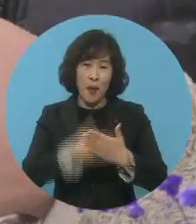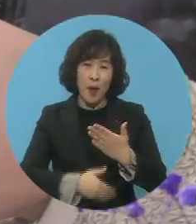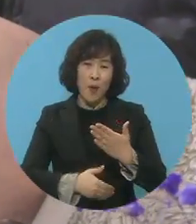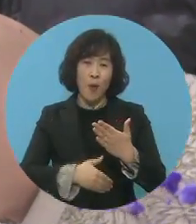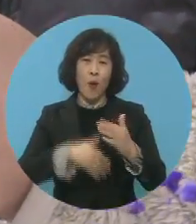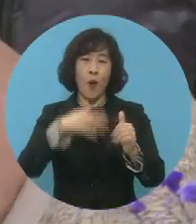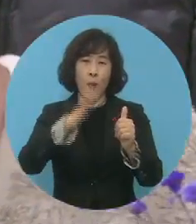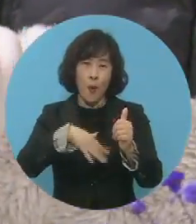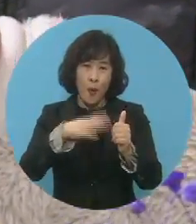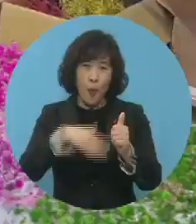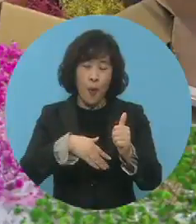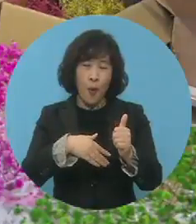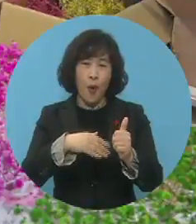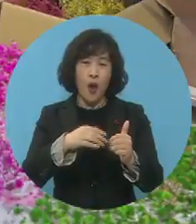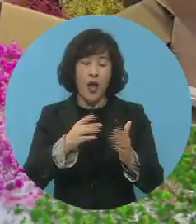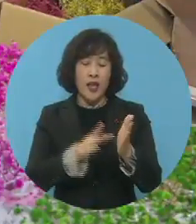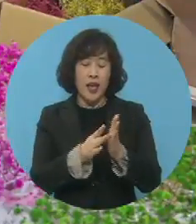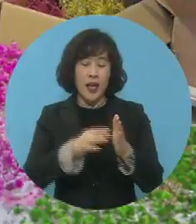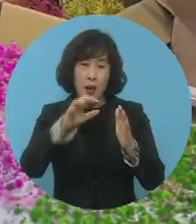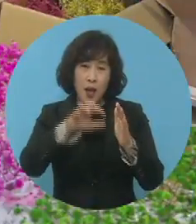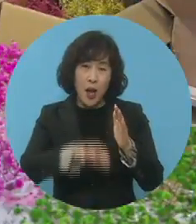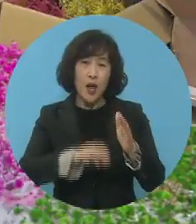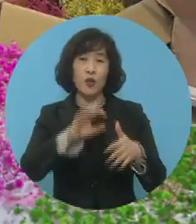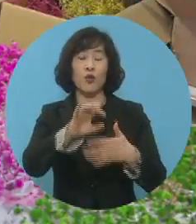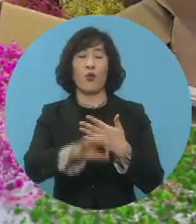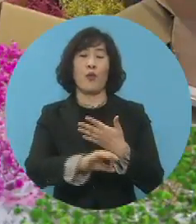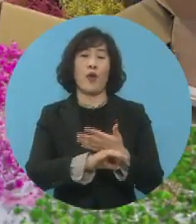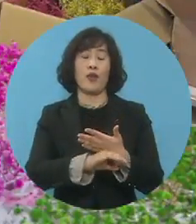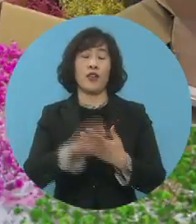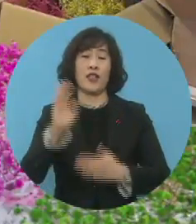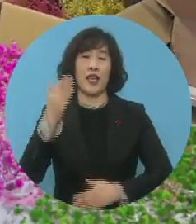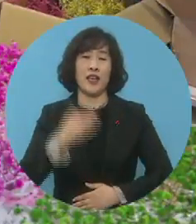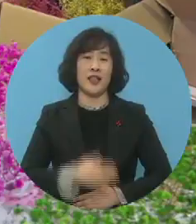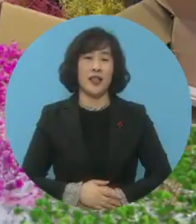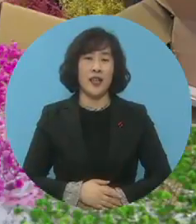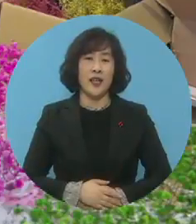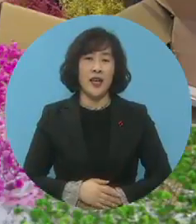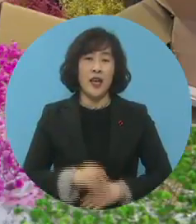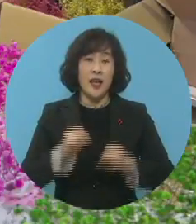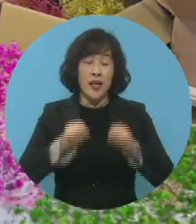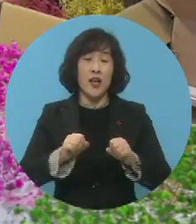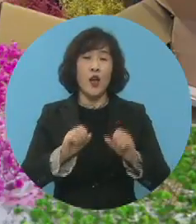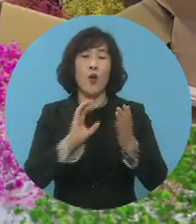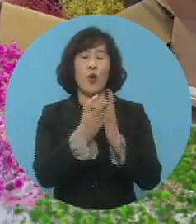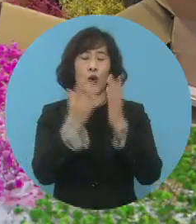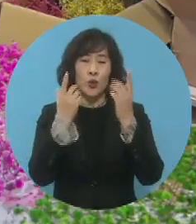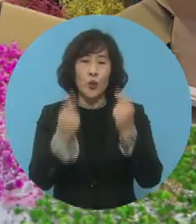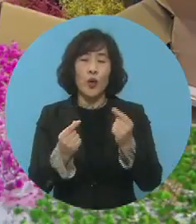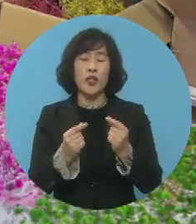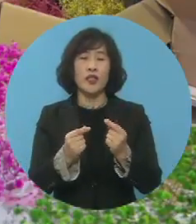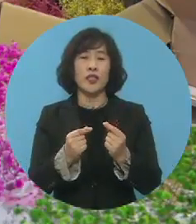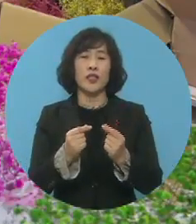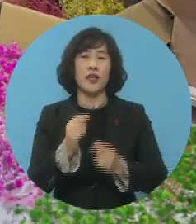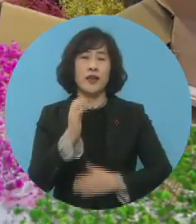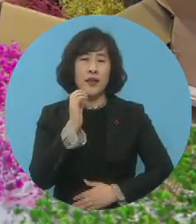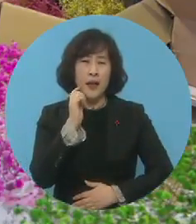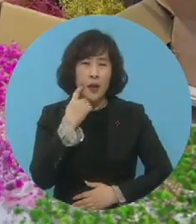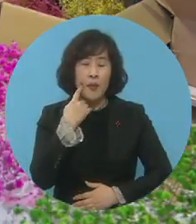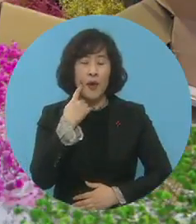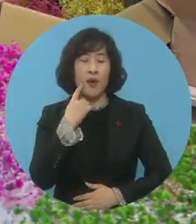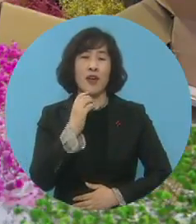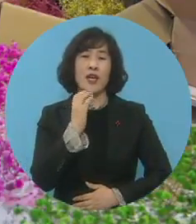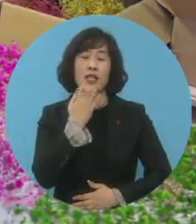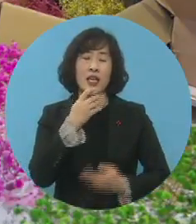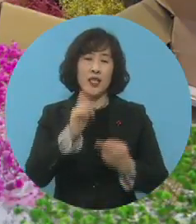보존됩니다. 평소 좋아하는 꽃과 함께 생활할 수 있어 너무 좋고 오늘같이 눈 내리는 날에도 큰